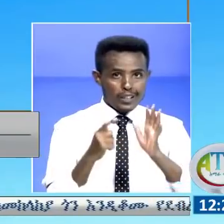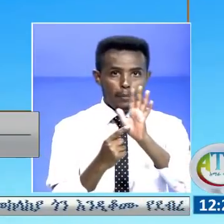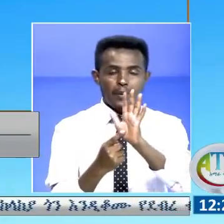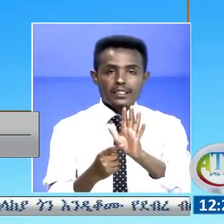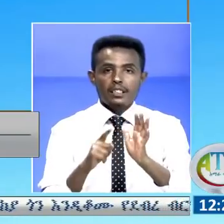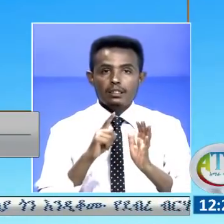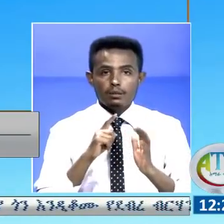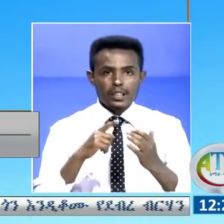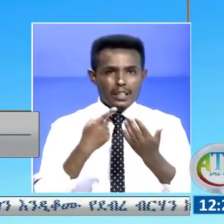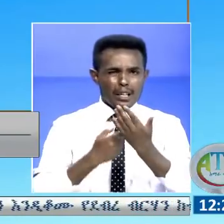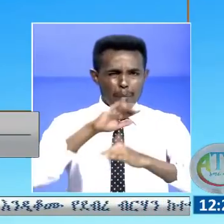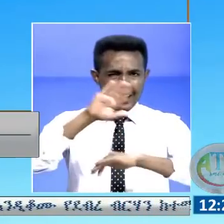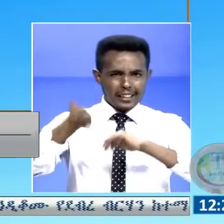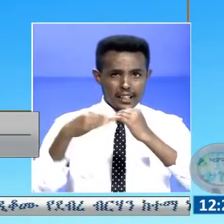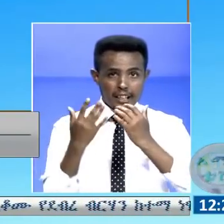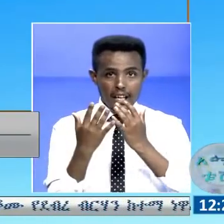ነው።